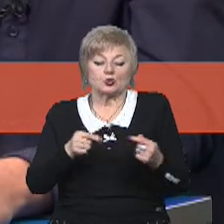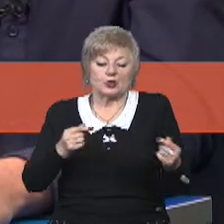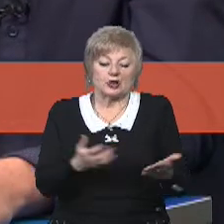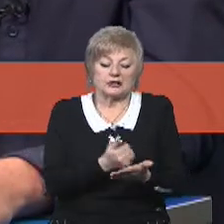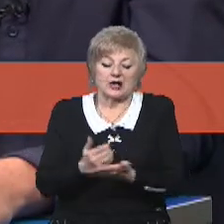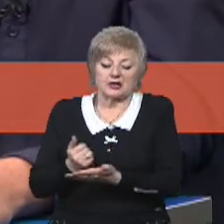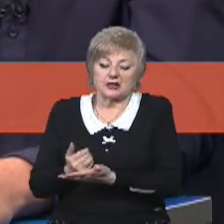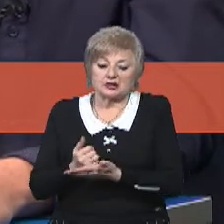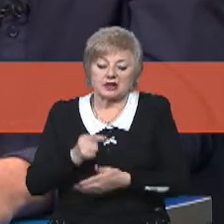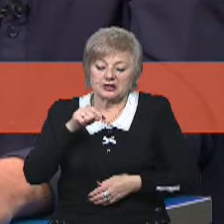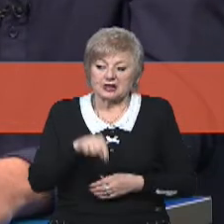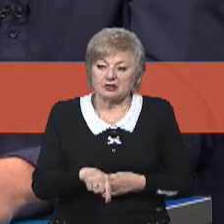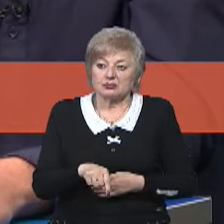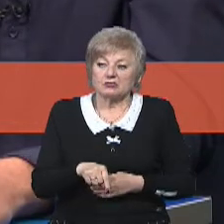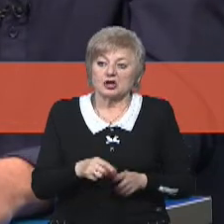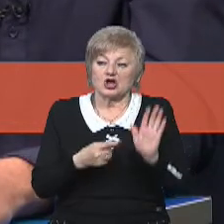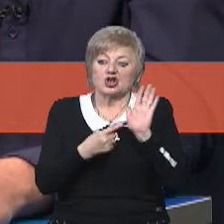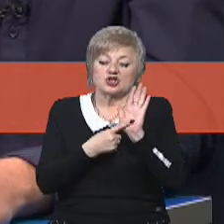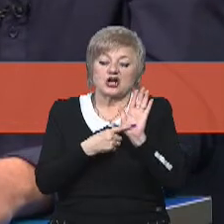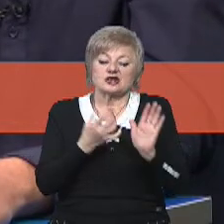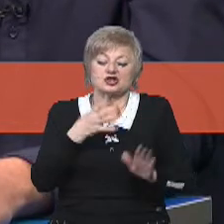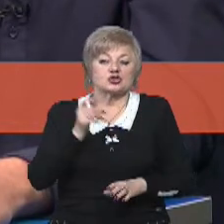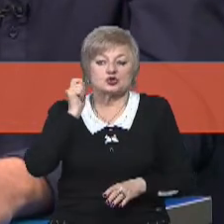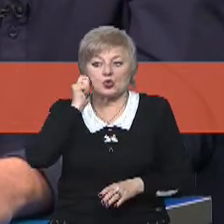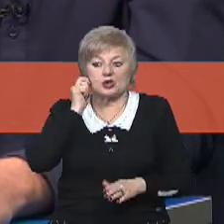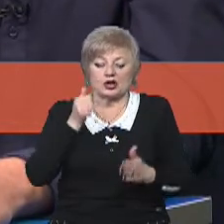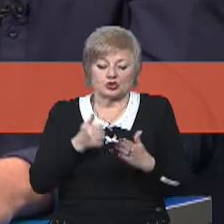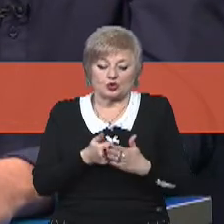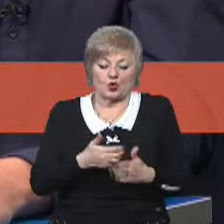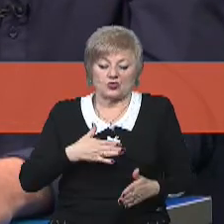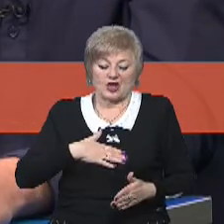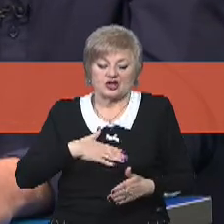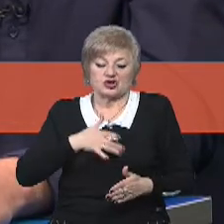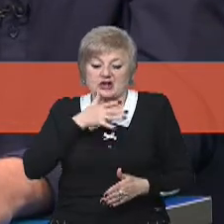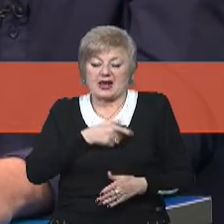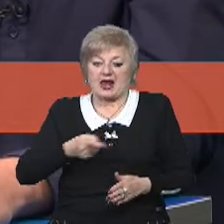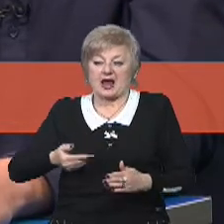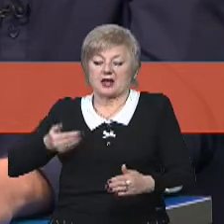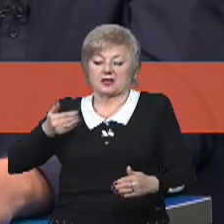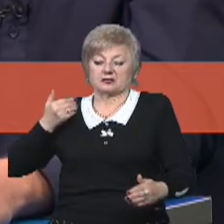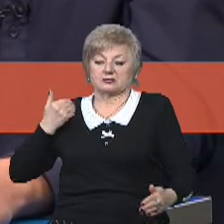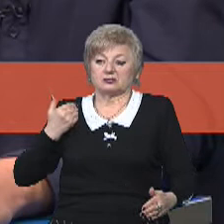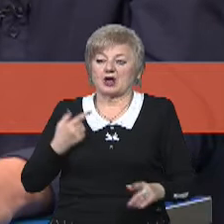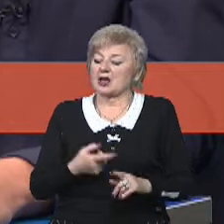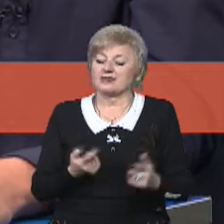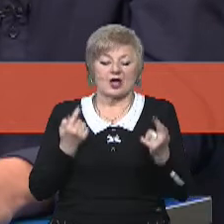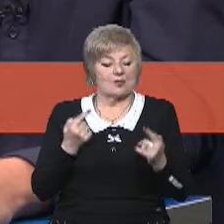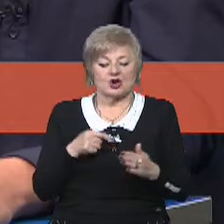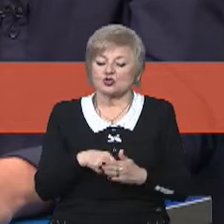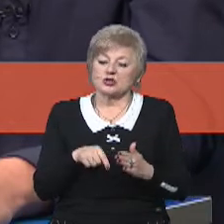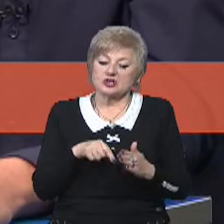знахідки, знайдені в цьому комплексі, 6 століття до нашої ери. А це має величезне значення.